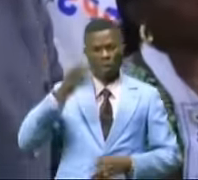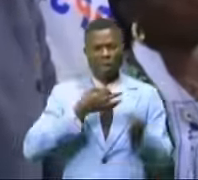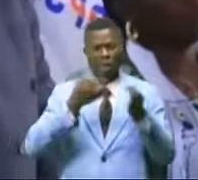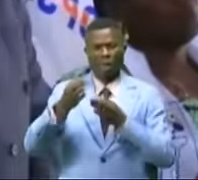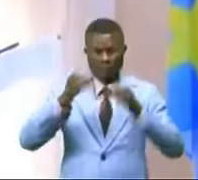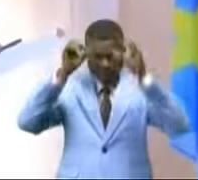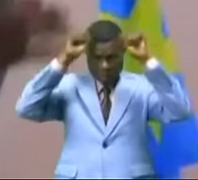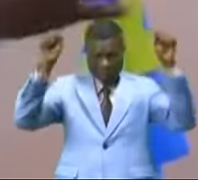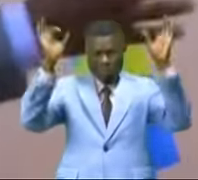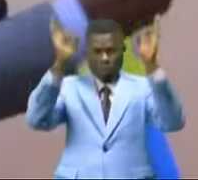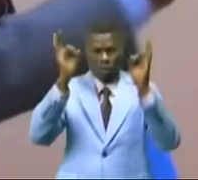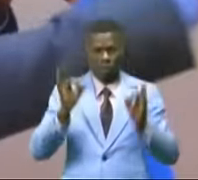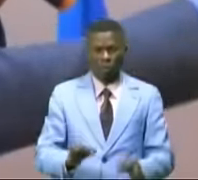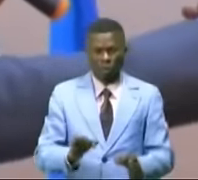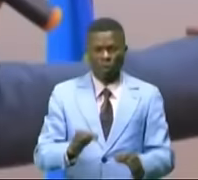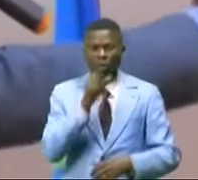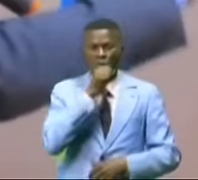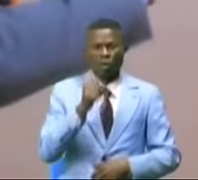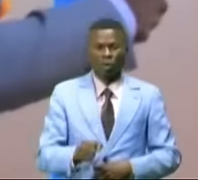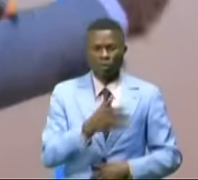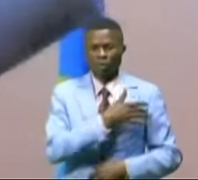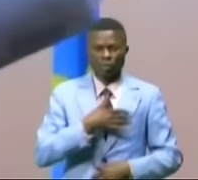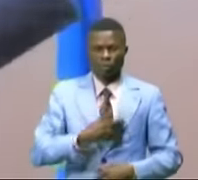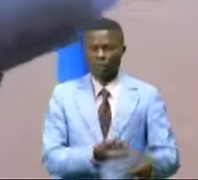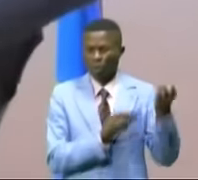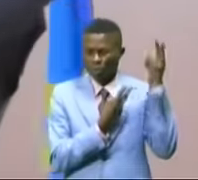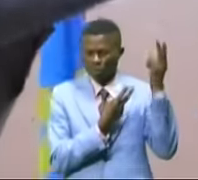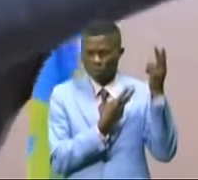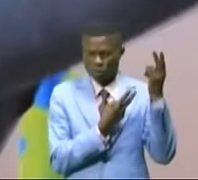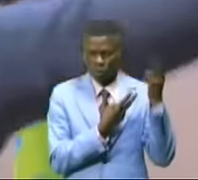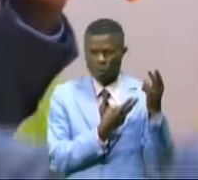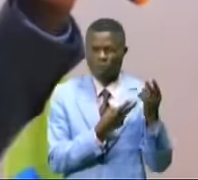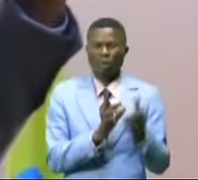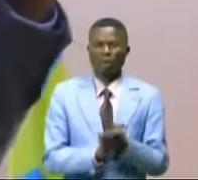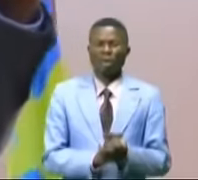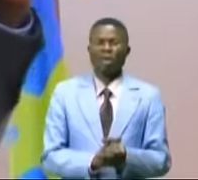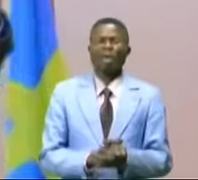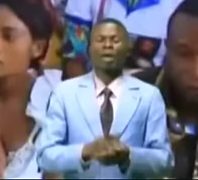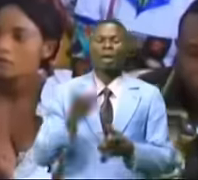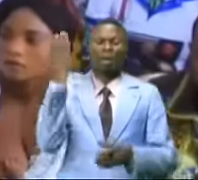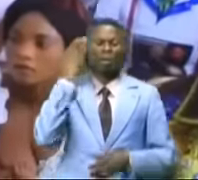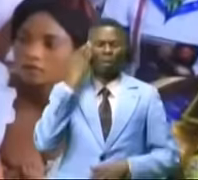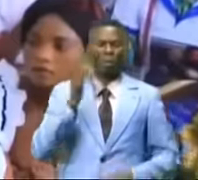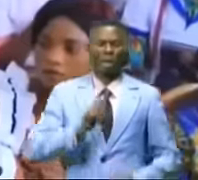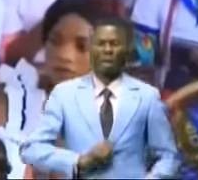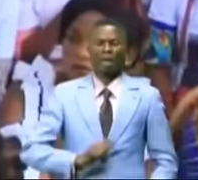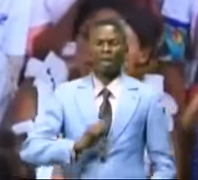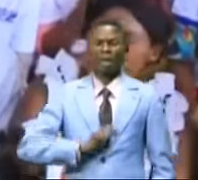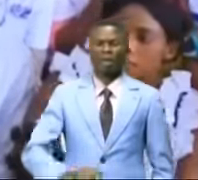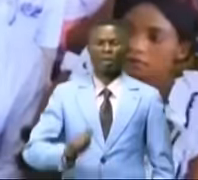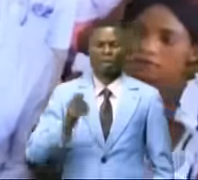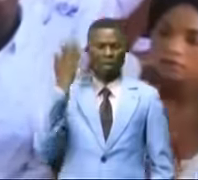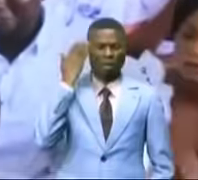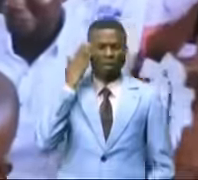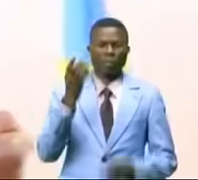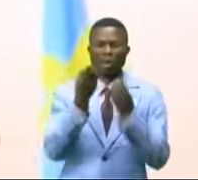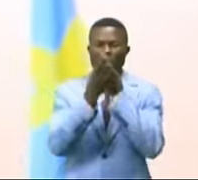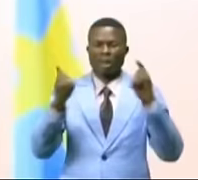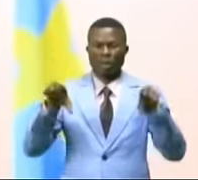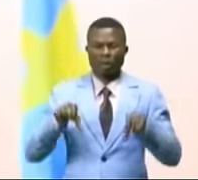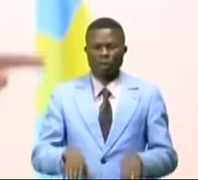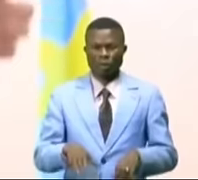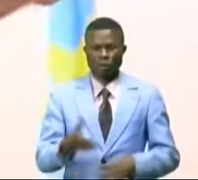le président fédéral honoraire, prônant les valeurs véhiculées par le sphinx de l'Imété, Étienne Tshisekedi, le père de la démocratie de la